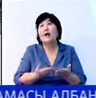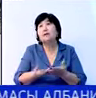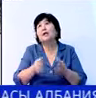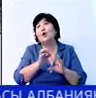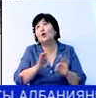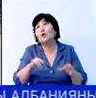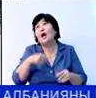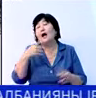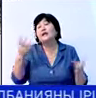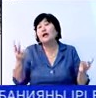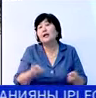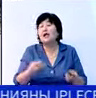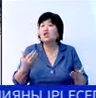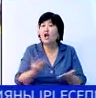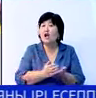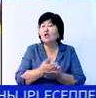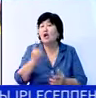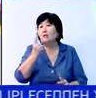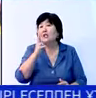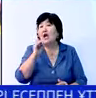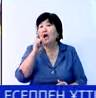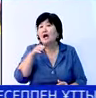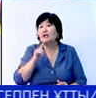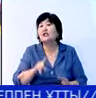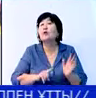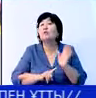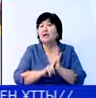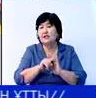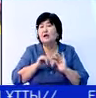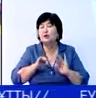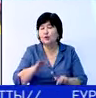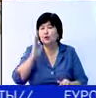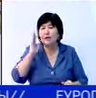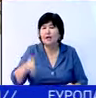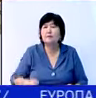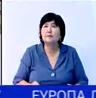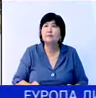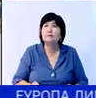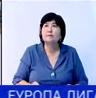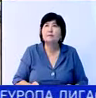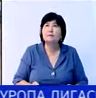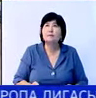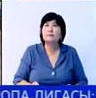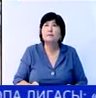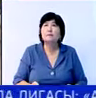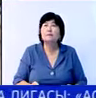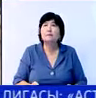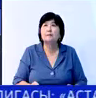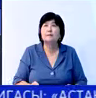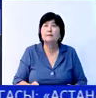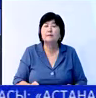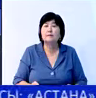түсіндірілді. Айта кетейік, жаңа жүйе 1-ші қаңтардан бастап енгізілмек. Елжас Әбділда, Алмат Меңдібаев, Төрехан Қожахметов, Қызылорда телеарнасы.